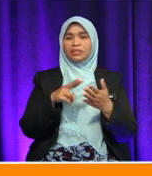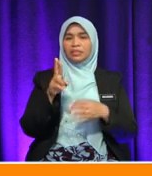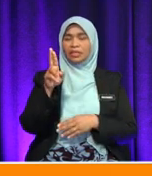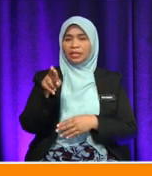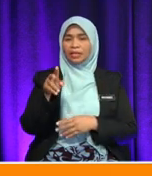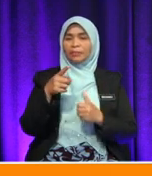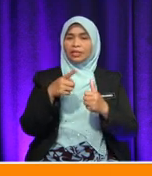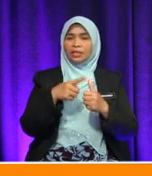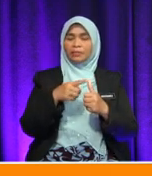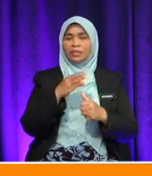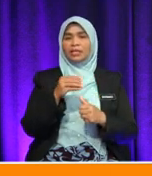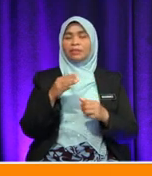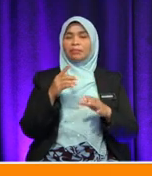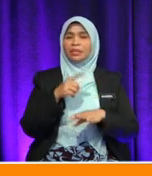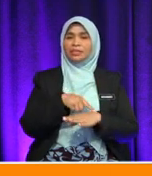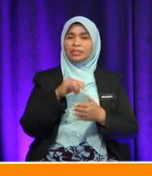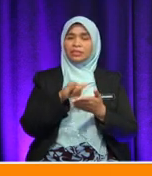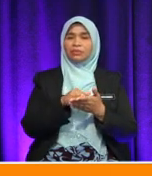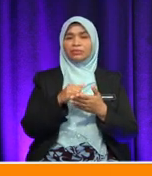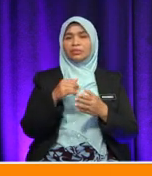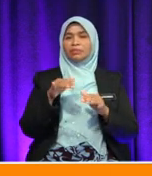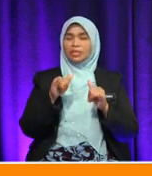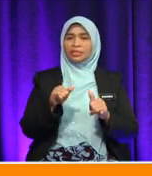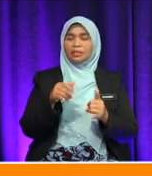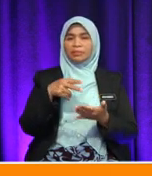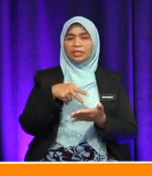masih berdiri maka ucapkan